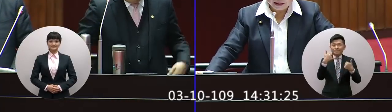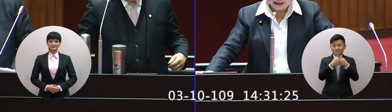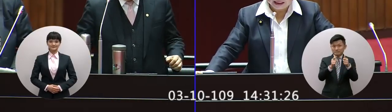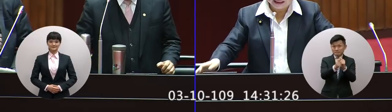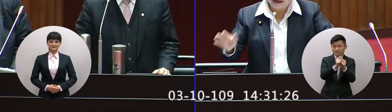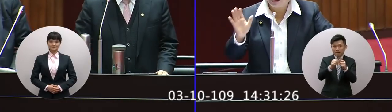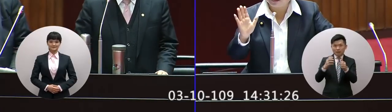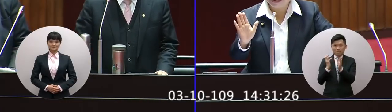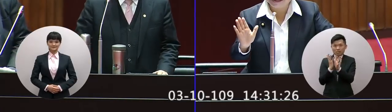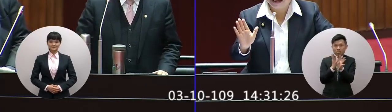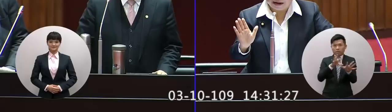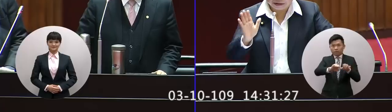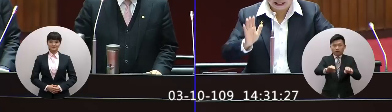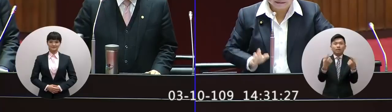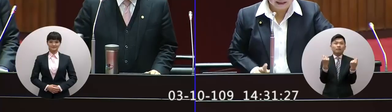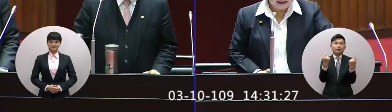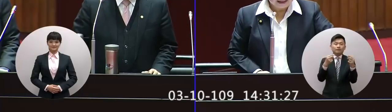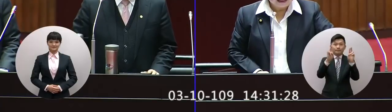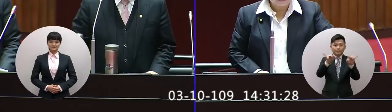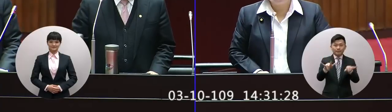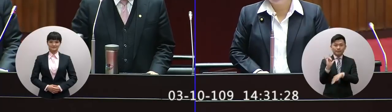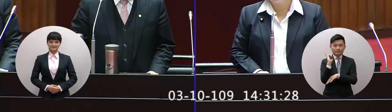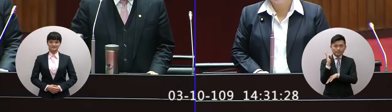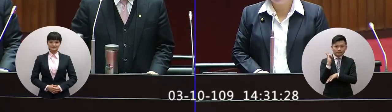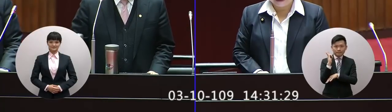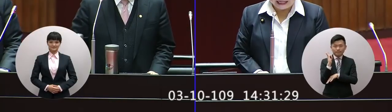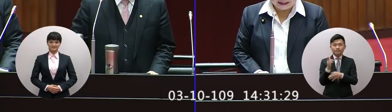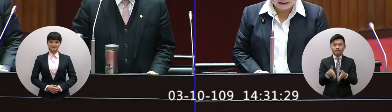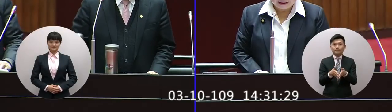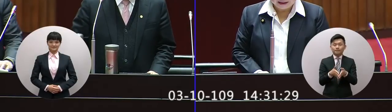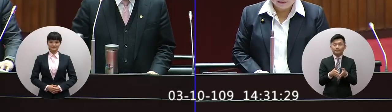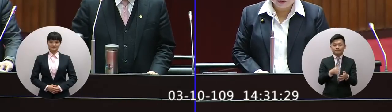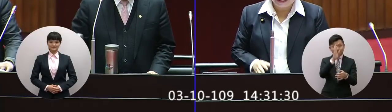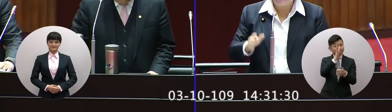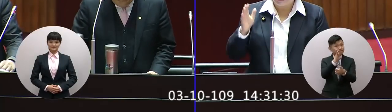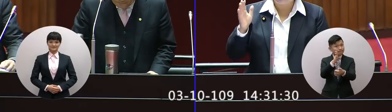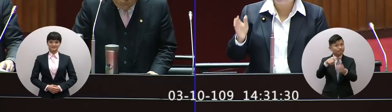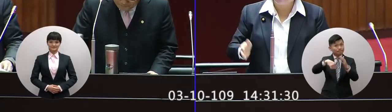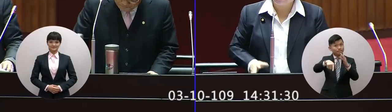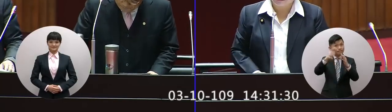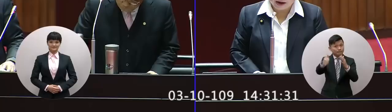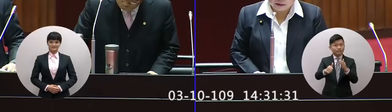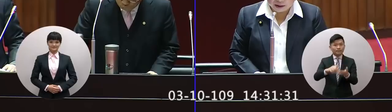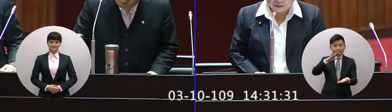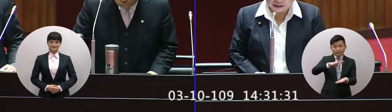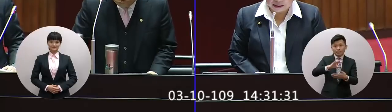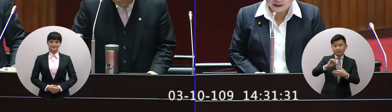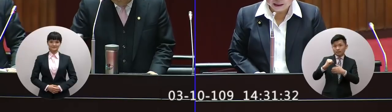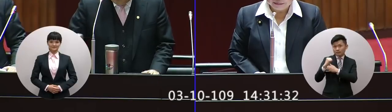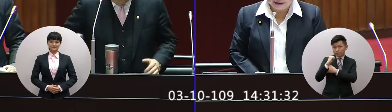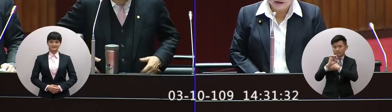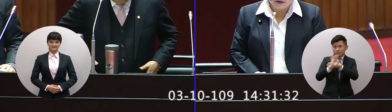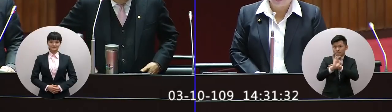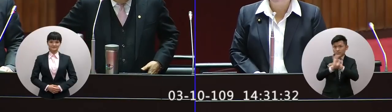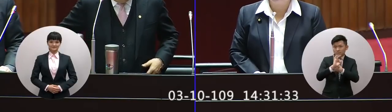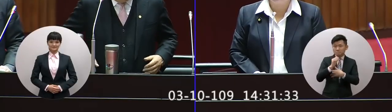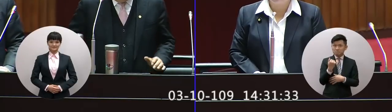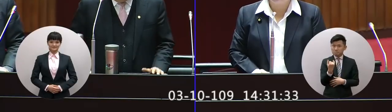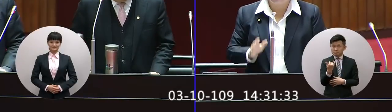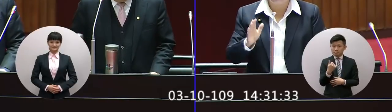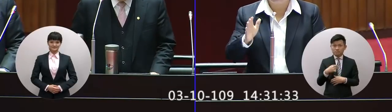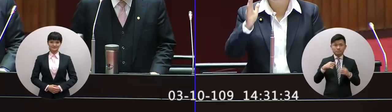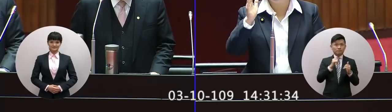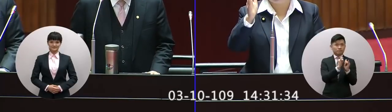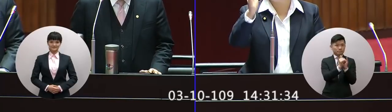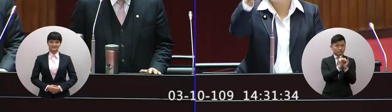票，可能要锁在电脑前。那所以要请问院长，目前压力测试的状况如何？民众如何